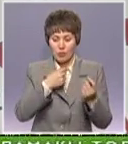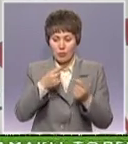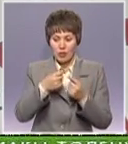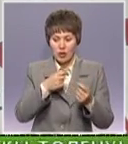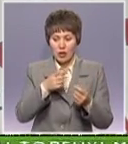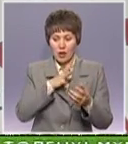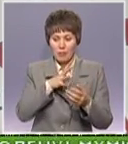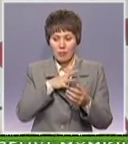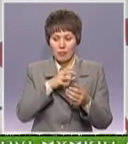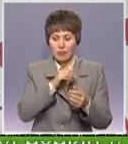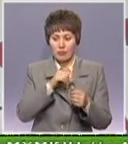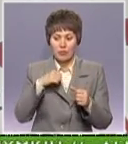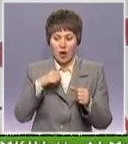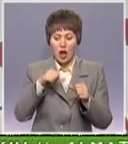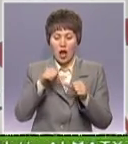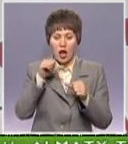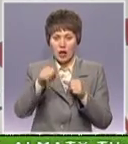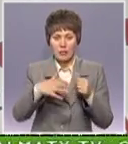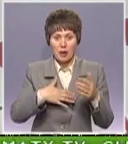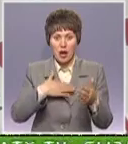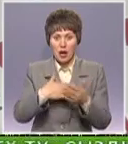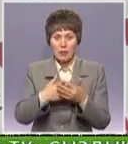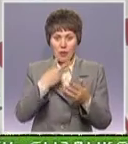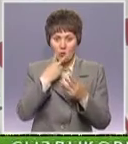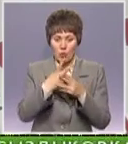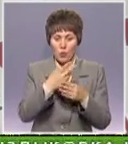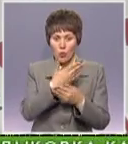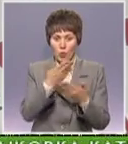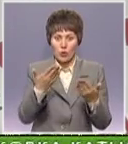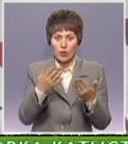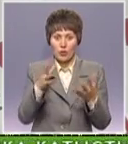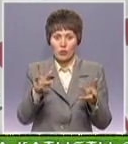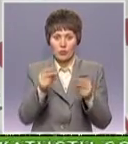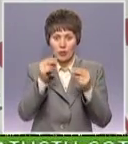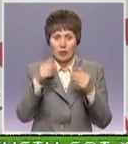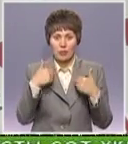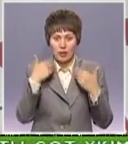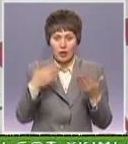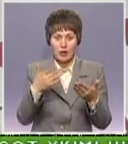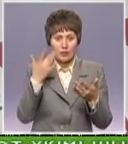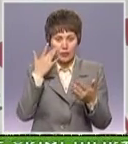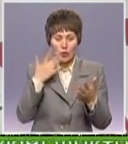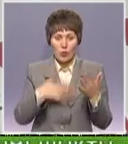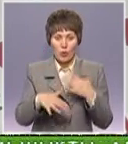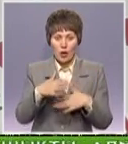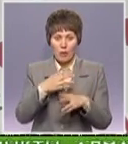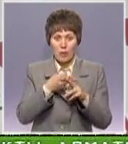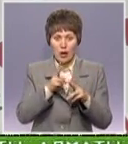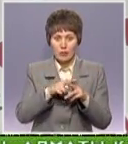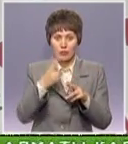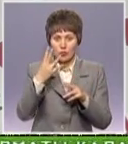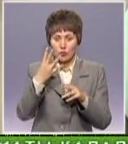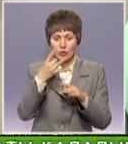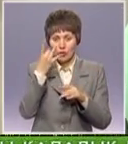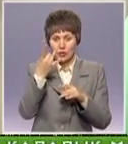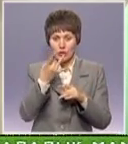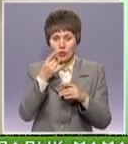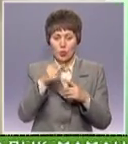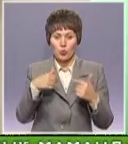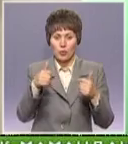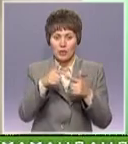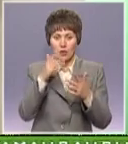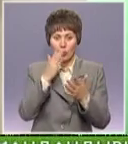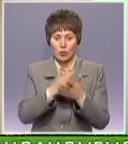тарапынан түлектерге деген ерекше ынтамызды білдіреді. Оларды жетістіктерімізбен құлағдар еткіміз келеді. Осымен бұл шара 4-ші рет ұйымдастырылып